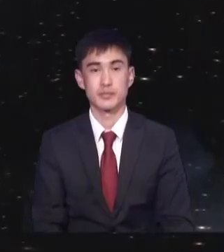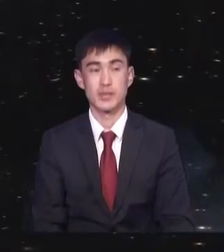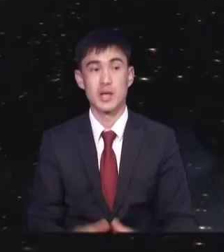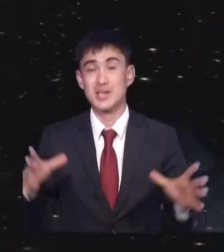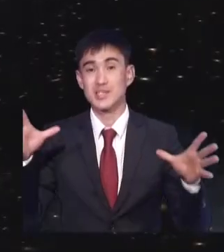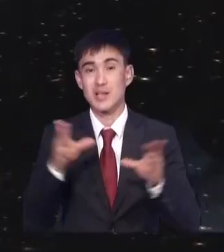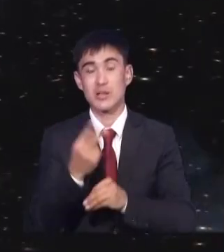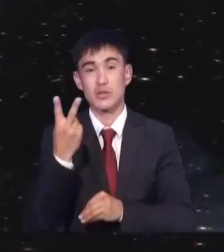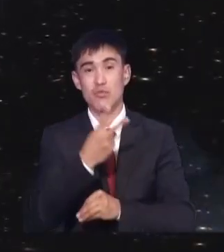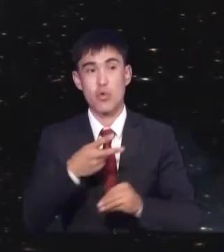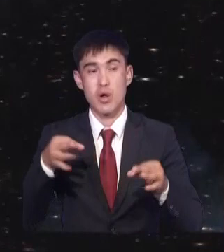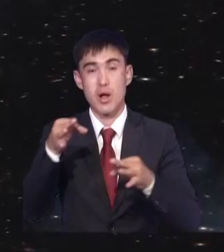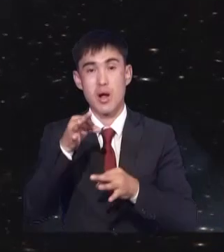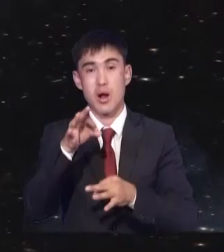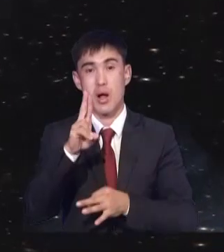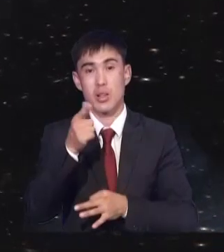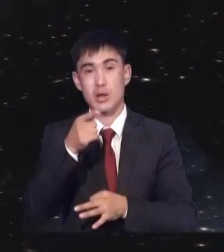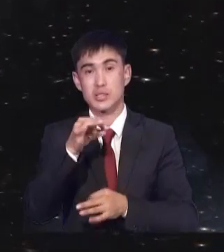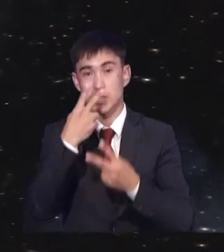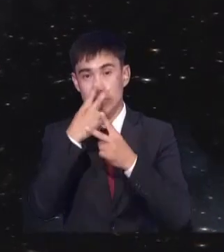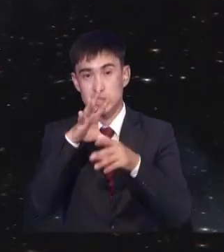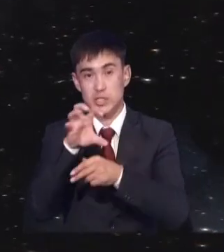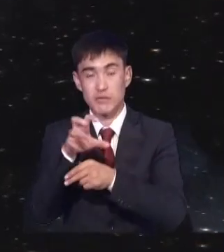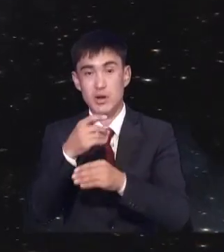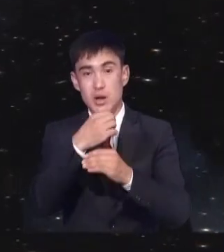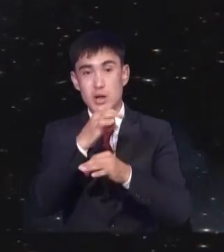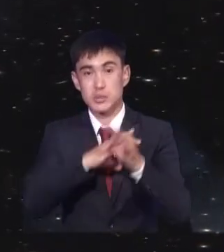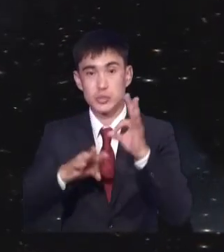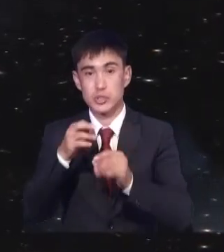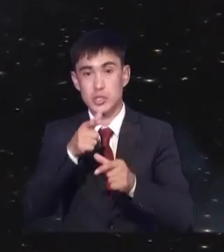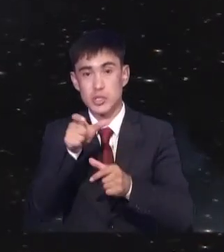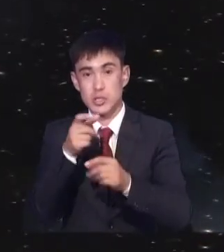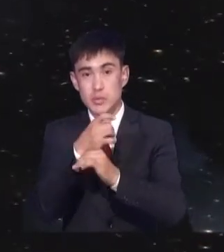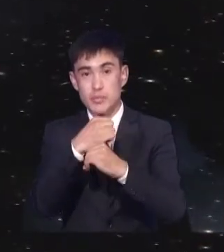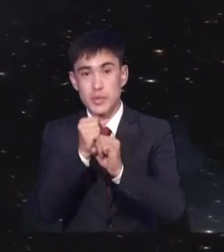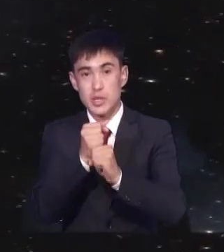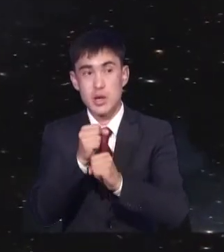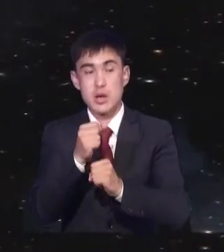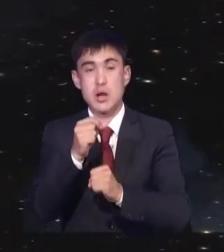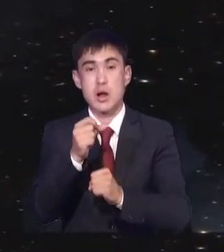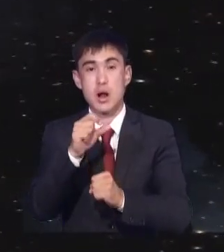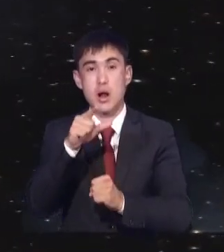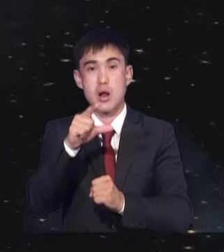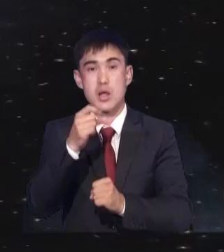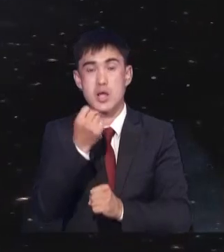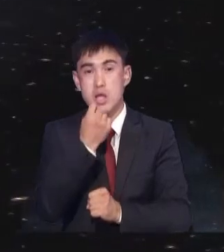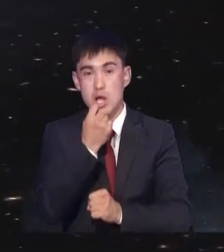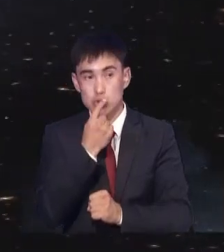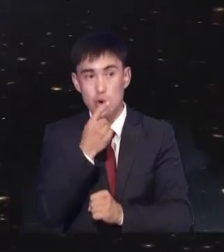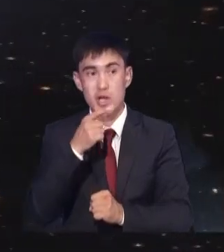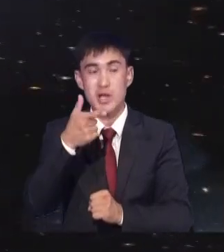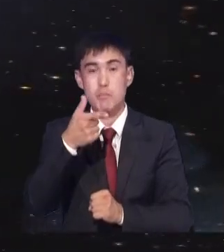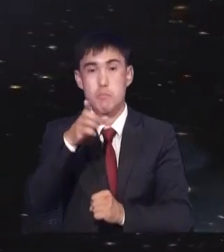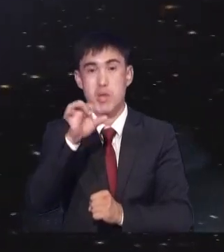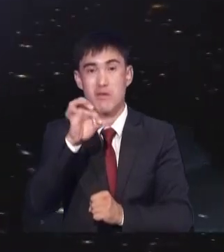Слияние двух галактик зафиксировал космический телескоп Джеймс Уэбб НАСА. Галактики Пингвин и Яйцо в совокупности известны как